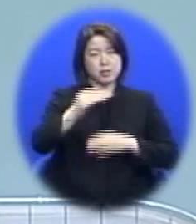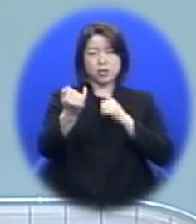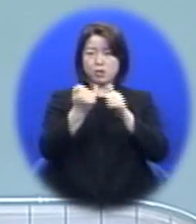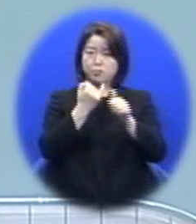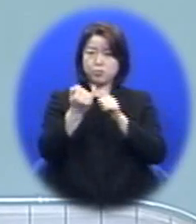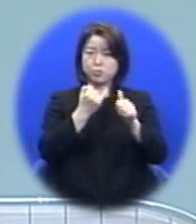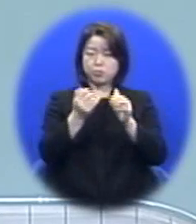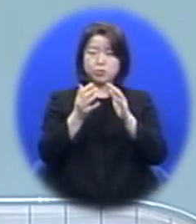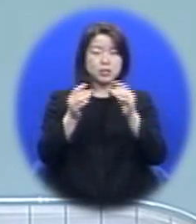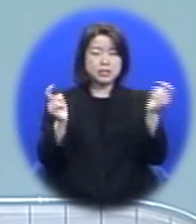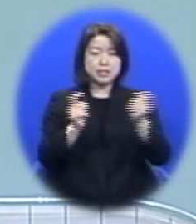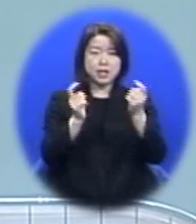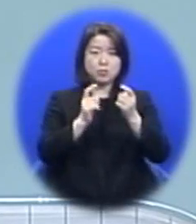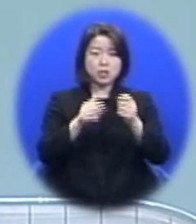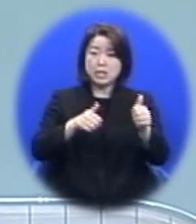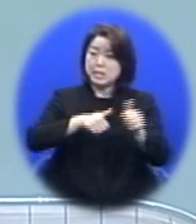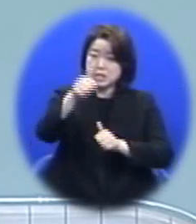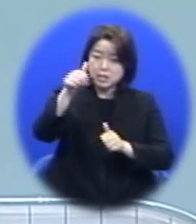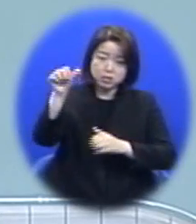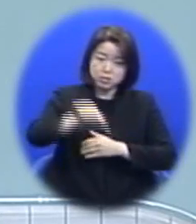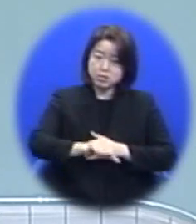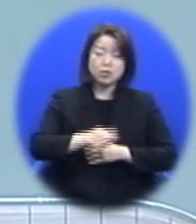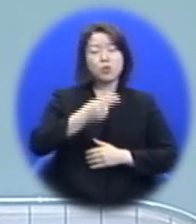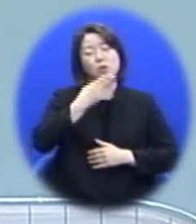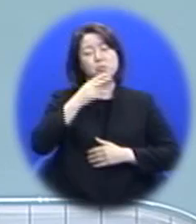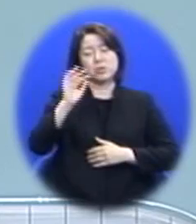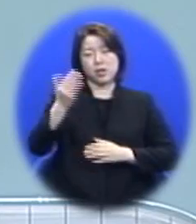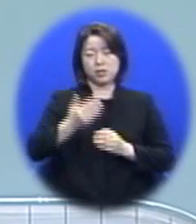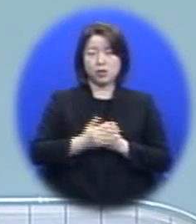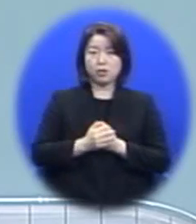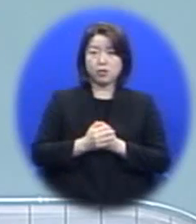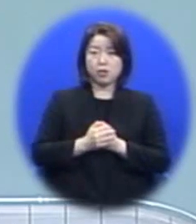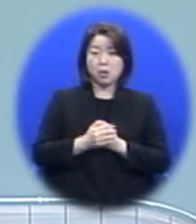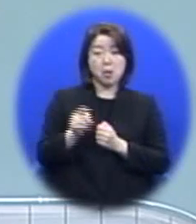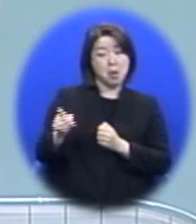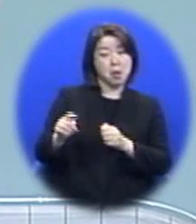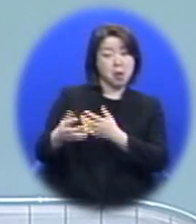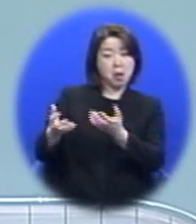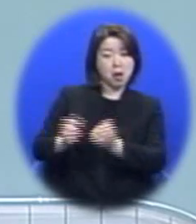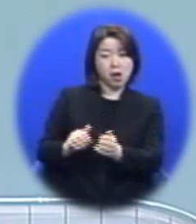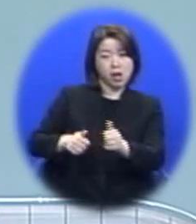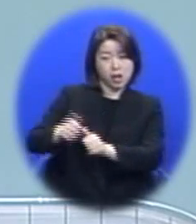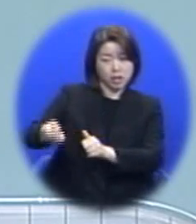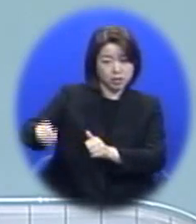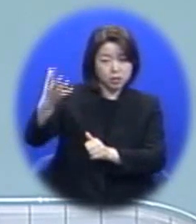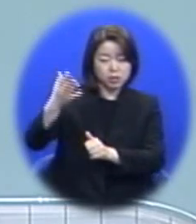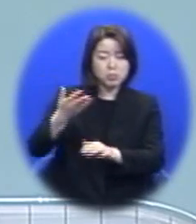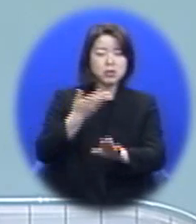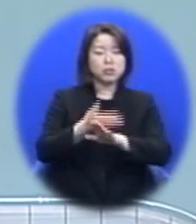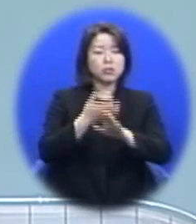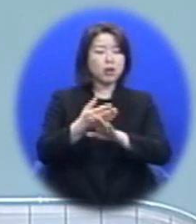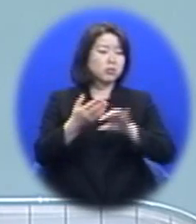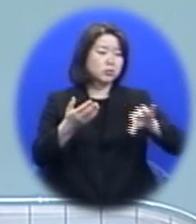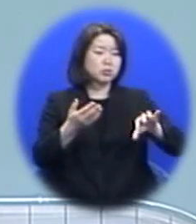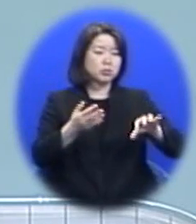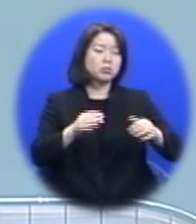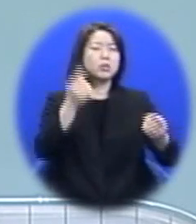누가 이기든지 지든지가 없어야 됩니다. 한쪽이 이겼다면 다른 쪽은 상처를 받은 것.